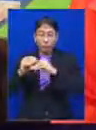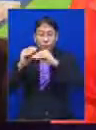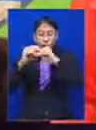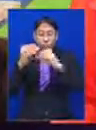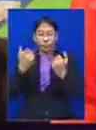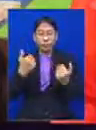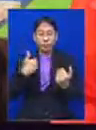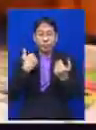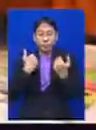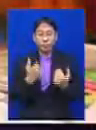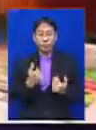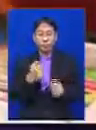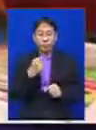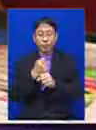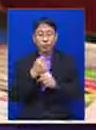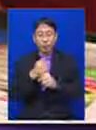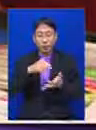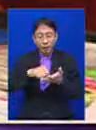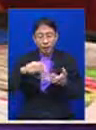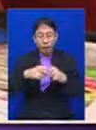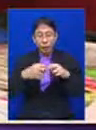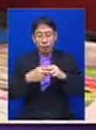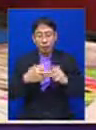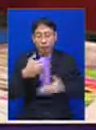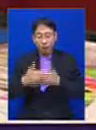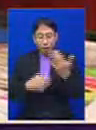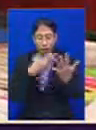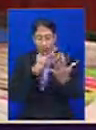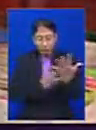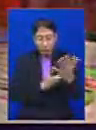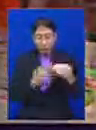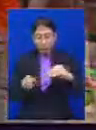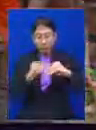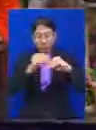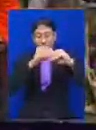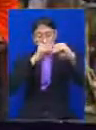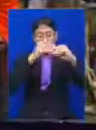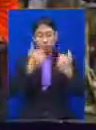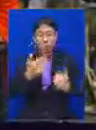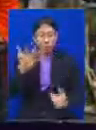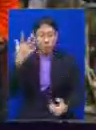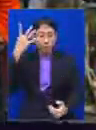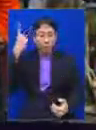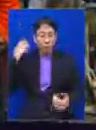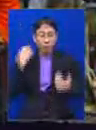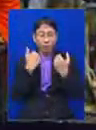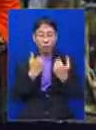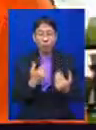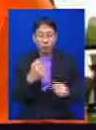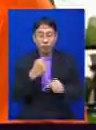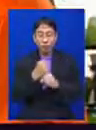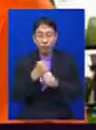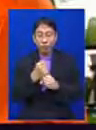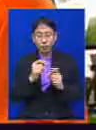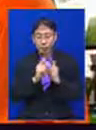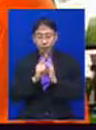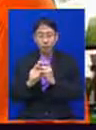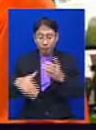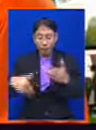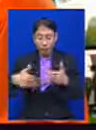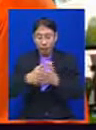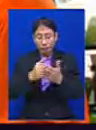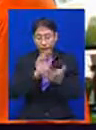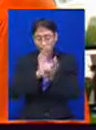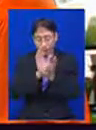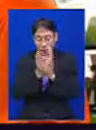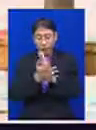ซึ่งทั้งหมดนี้ล้วนนำไปสู่การแก้ไขปัญหาการขายสลากเกินราคาที่ผ่านมาสำนักงานสลากดำเนินการตามแผนงานการปฏิรูปสลาก